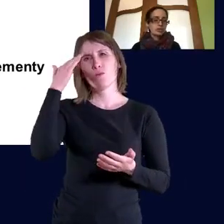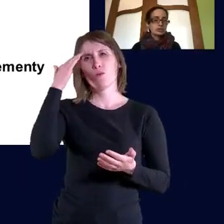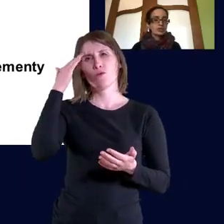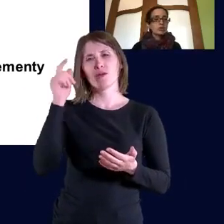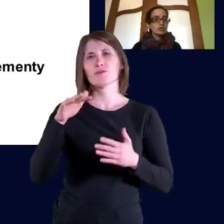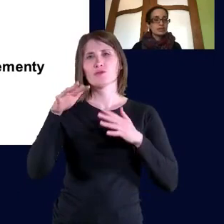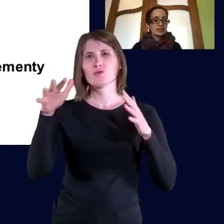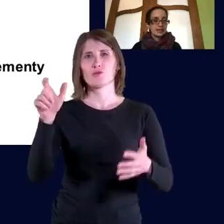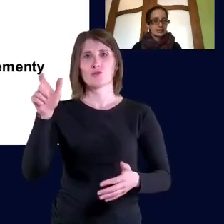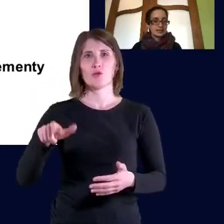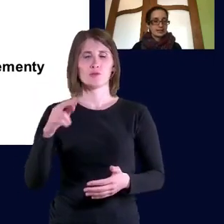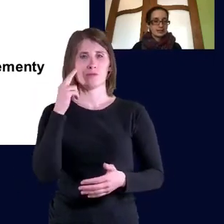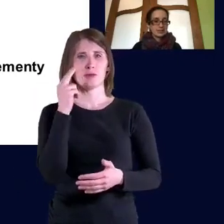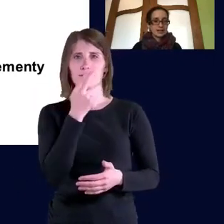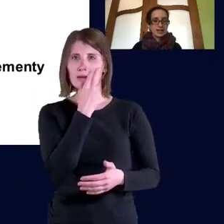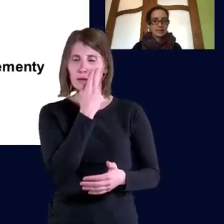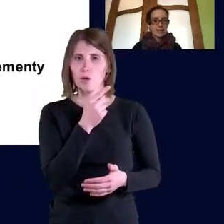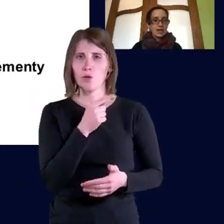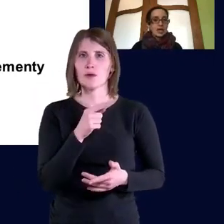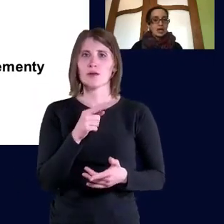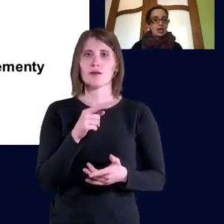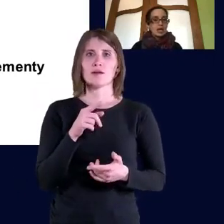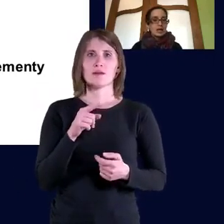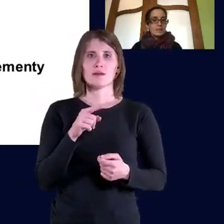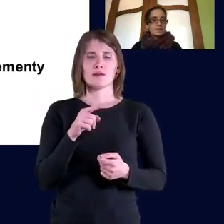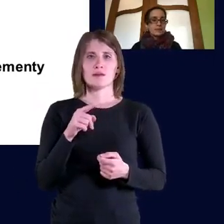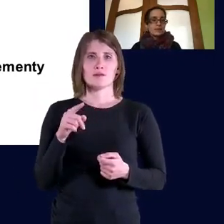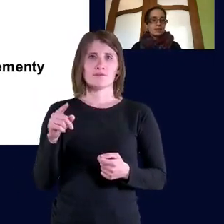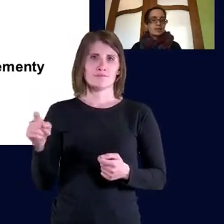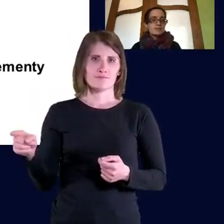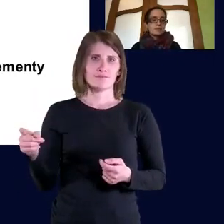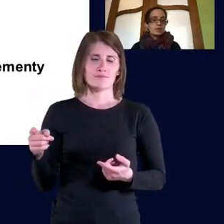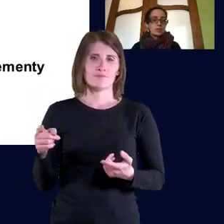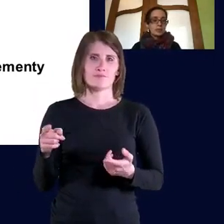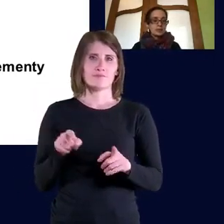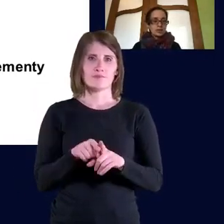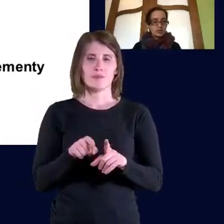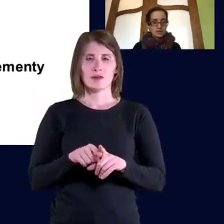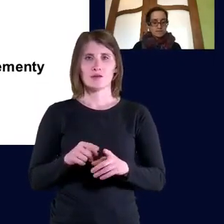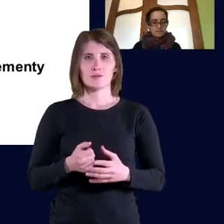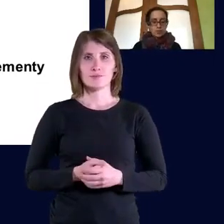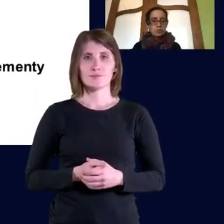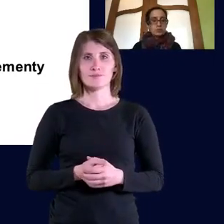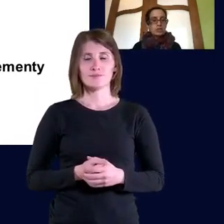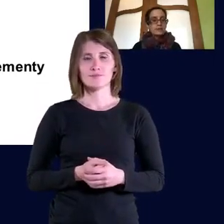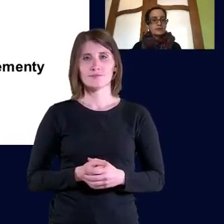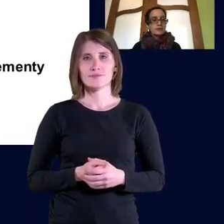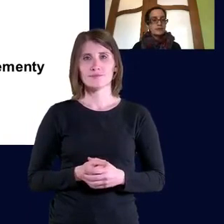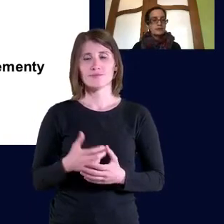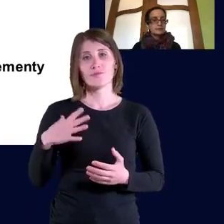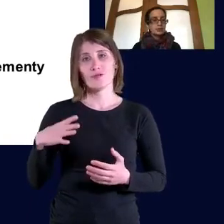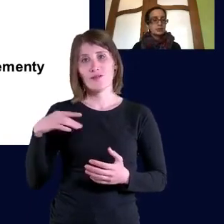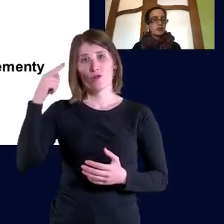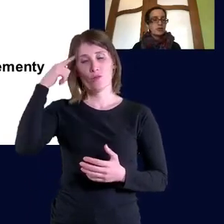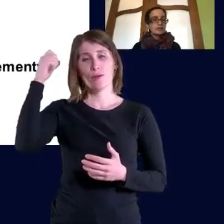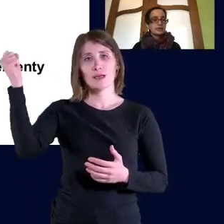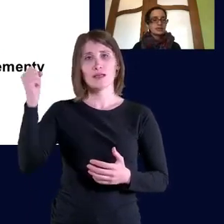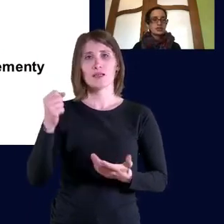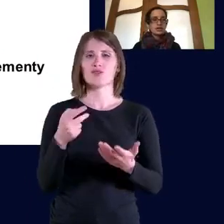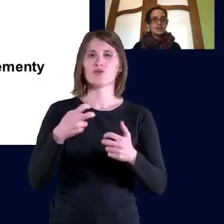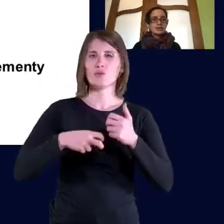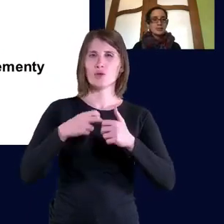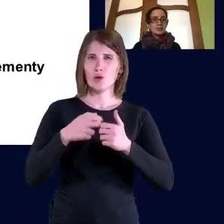niewidomych nasze tutaj i proszę pamiętać że problem przy grafice wybrałem